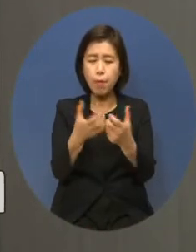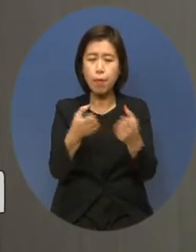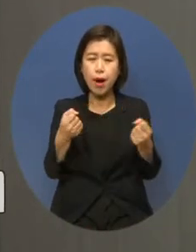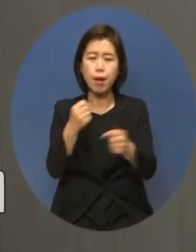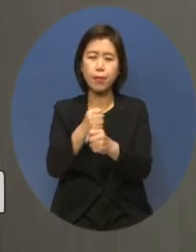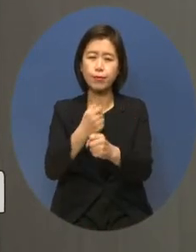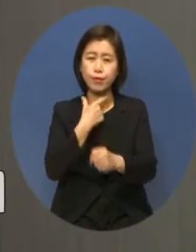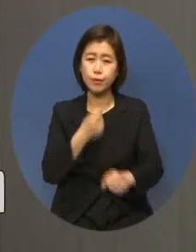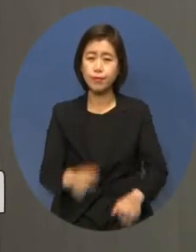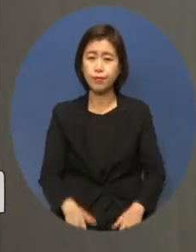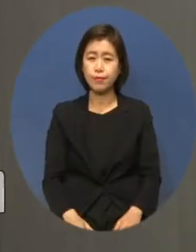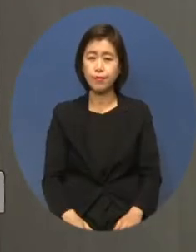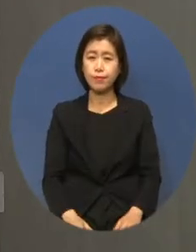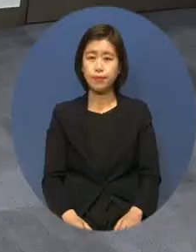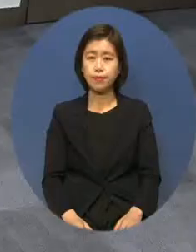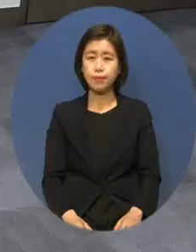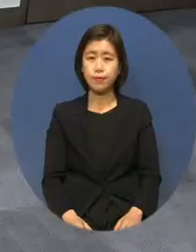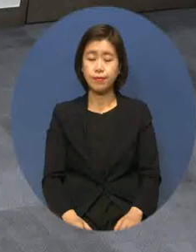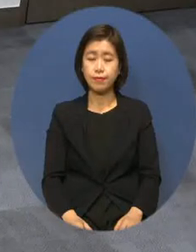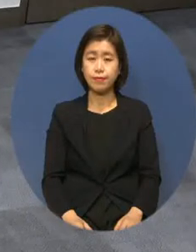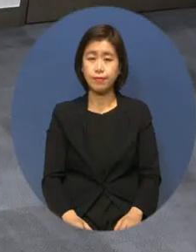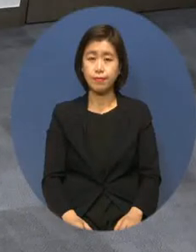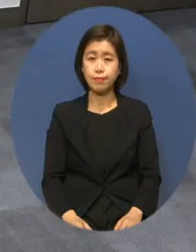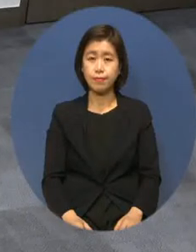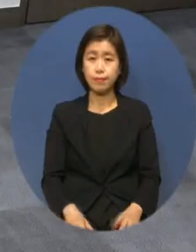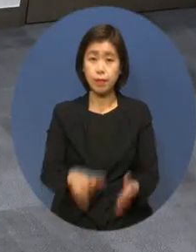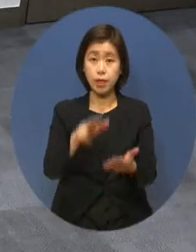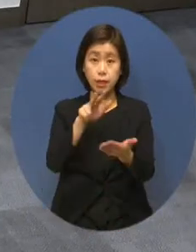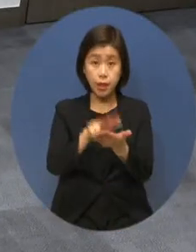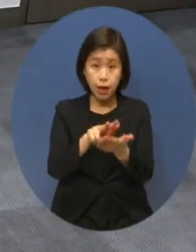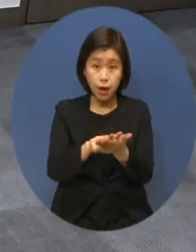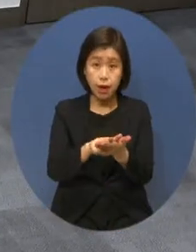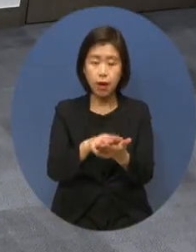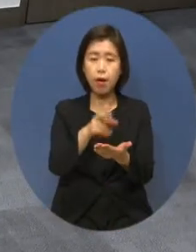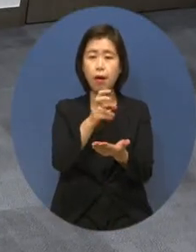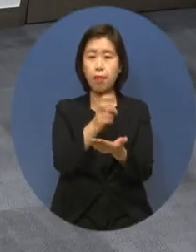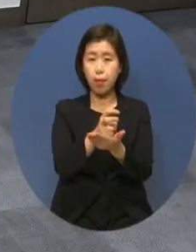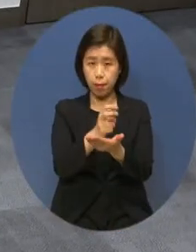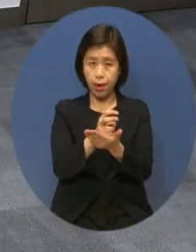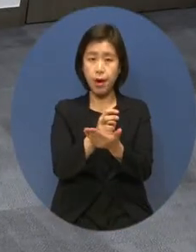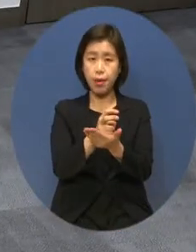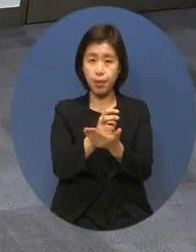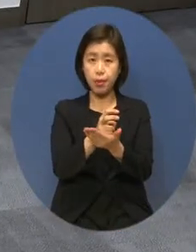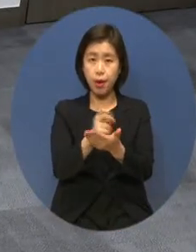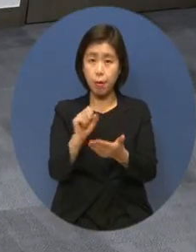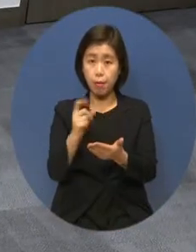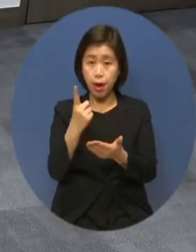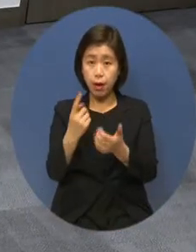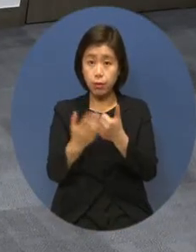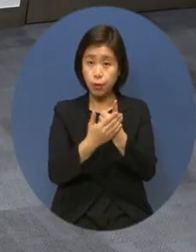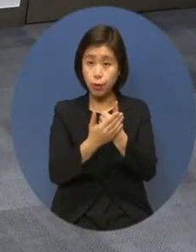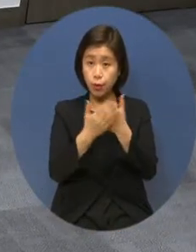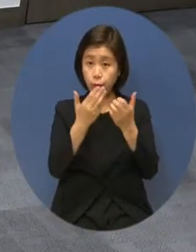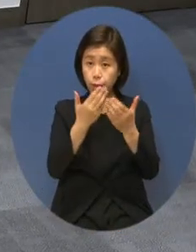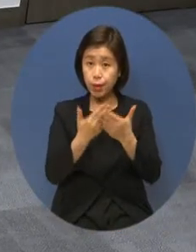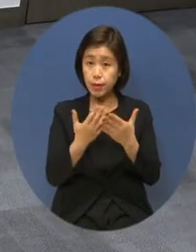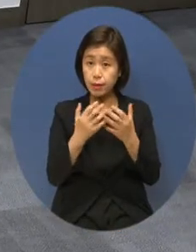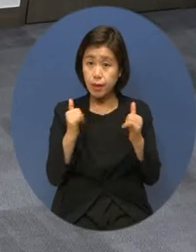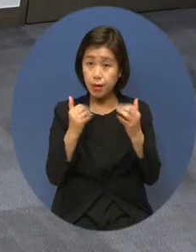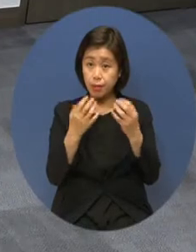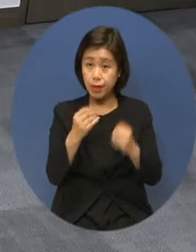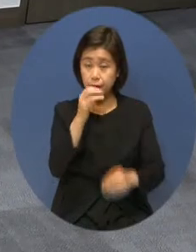준비를 하고 있고요. 네, 이 제정된 이제 여러 법안들로 인해서 또 도움을 받은 분들도 많으실 것